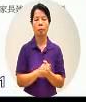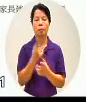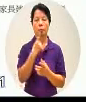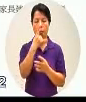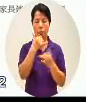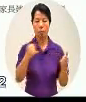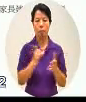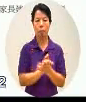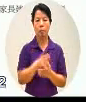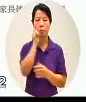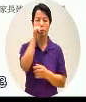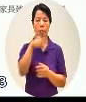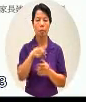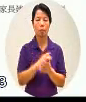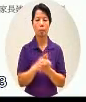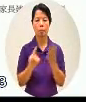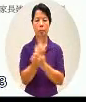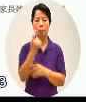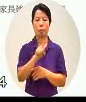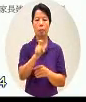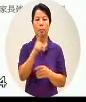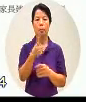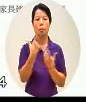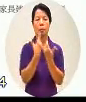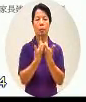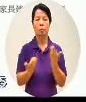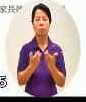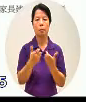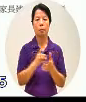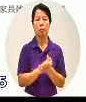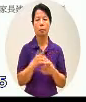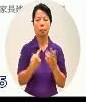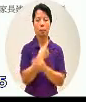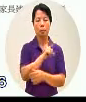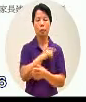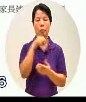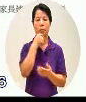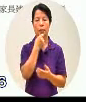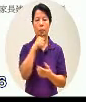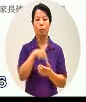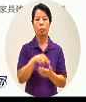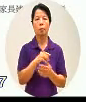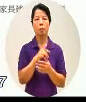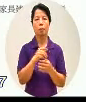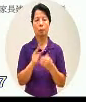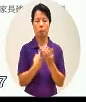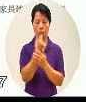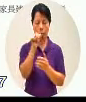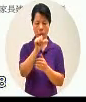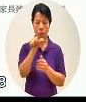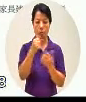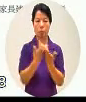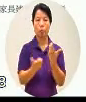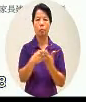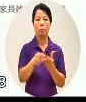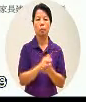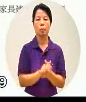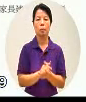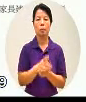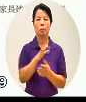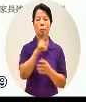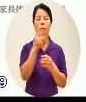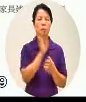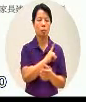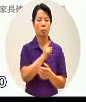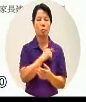咱台南敢那十一分尔，一个志愿五分。啊！而且伊是安怎呢？你也家己